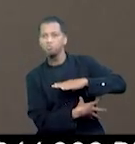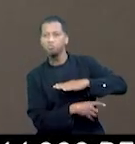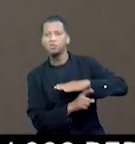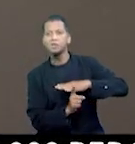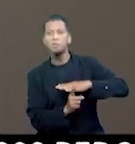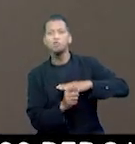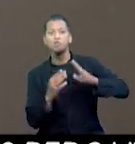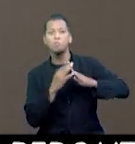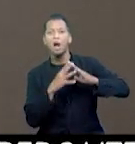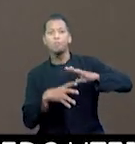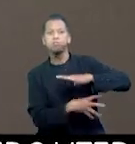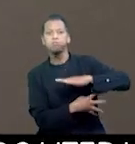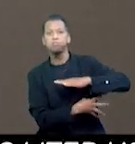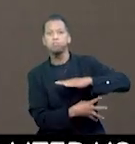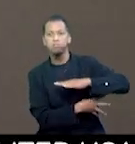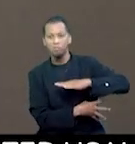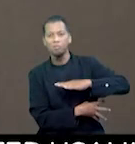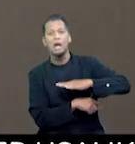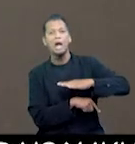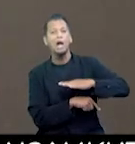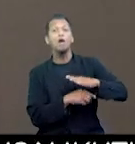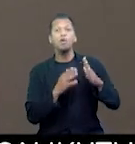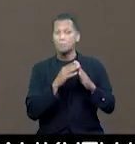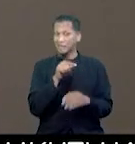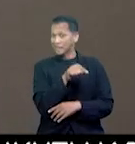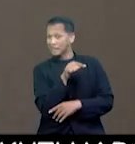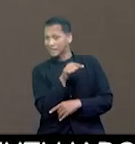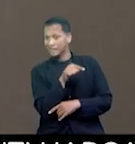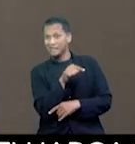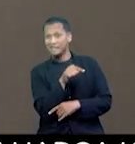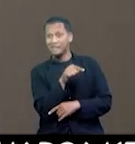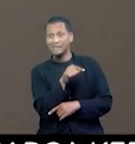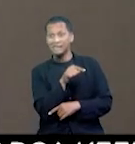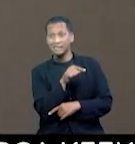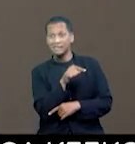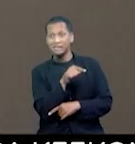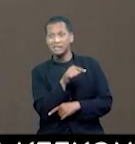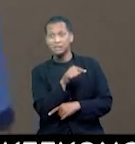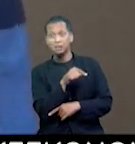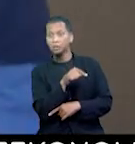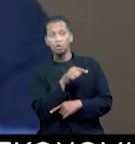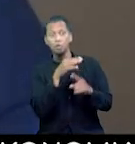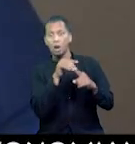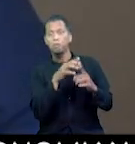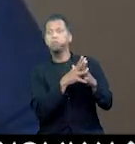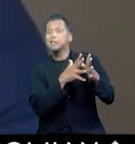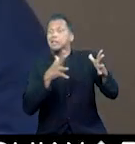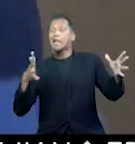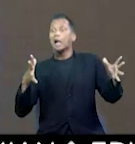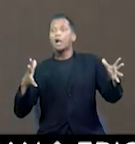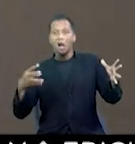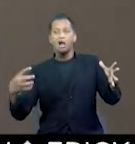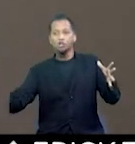rumah yang mana rumah itu memang sangat luas, dan setelah dilakukan